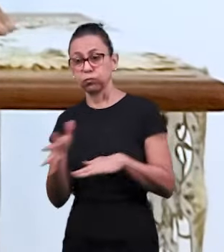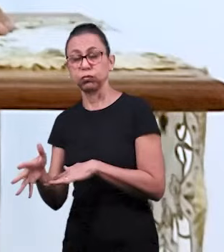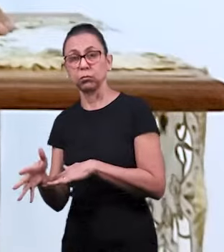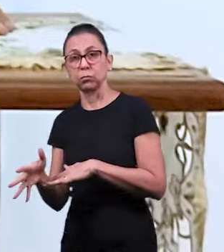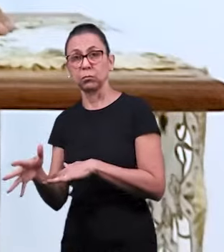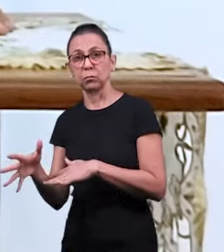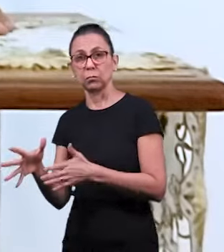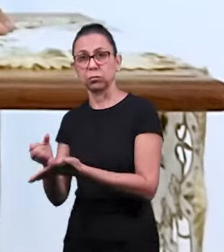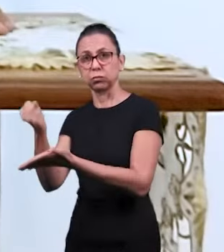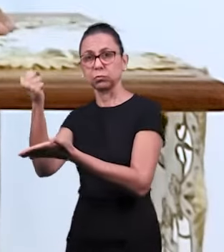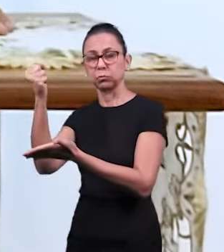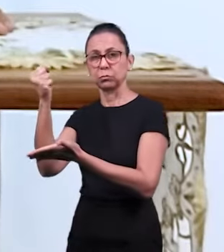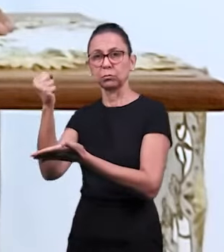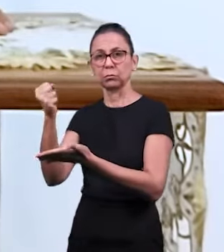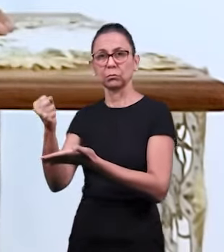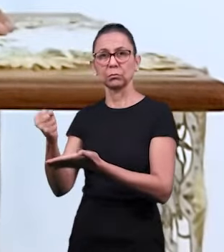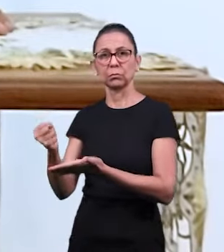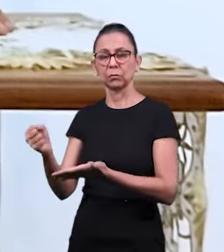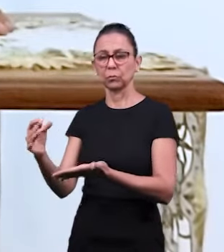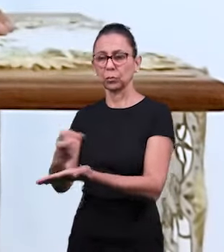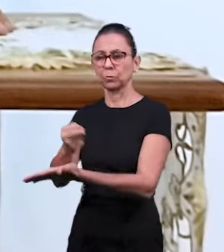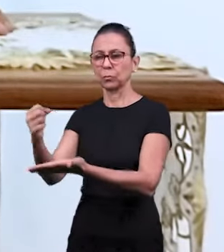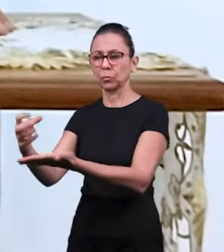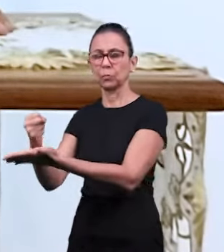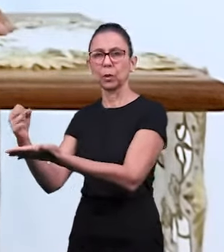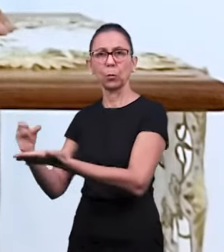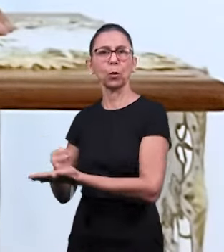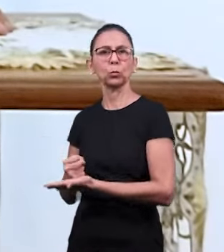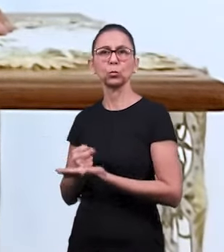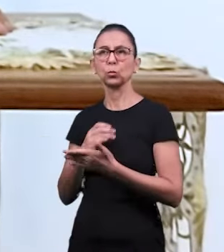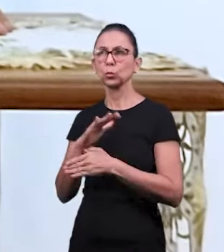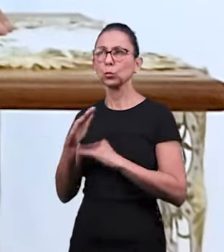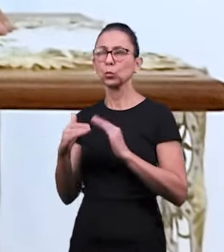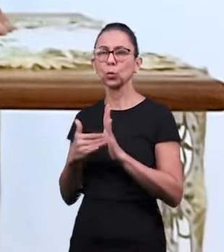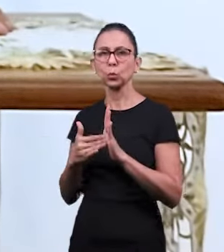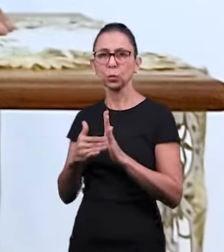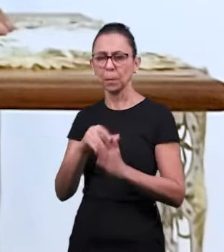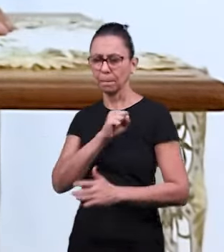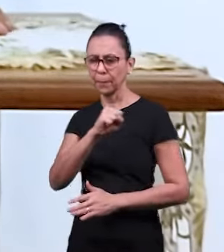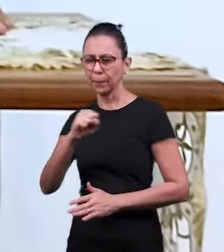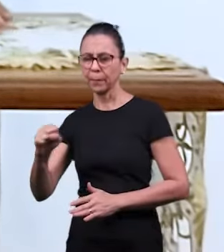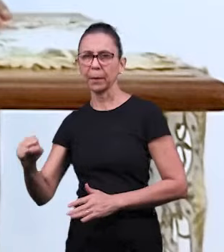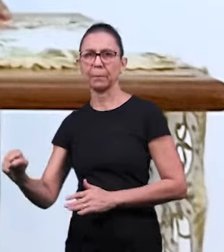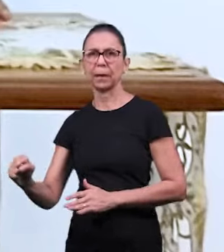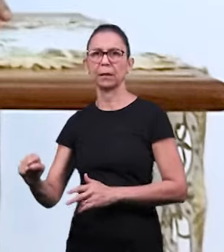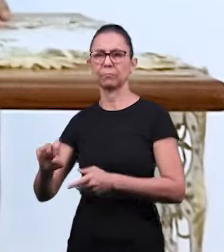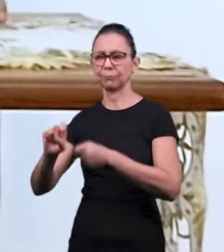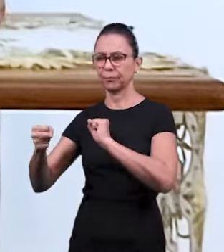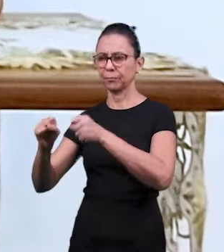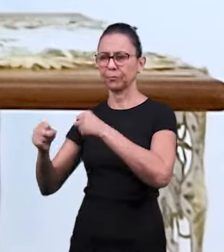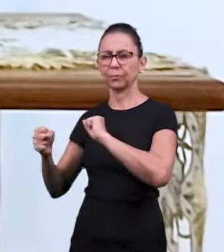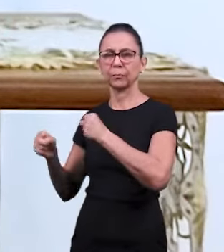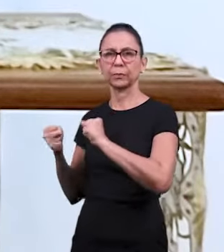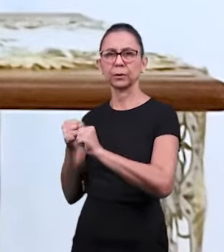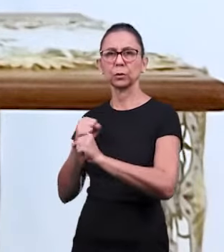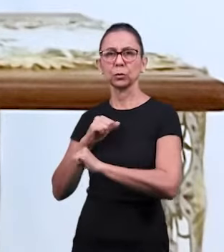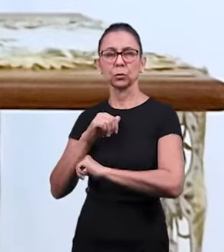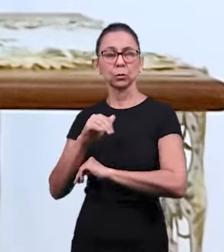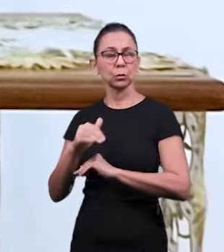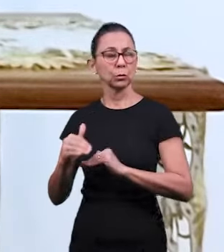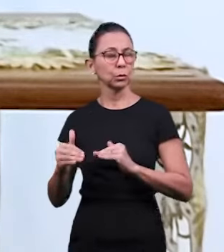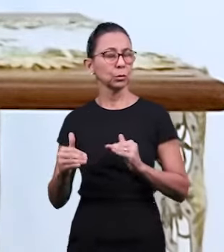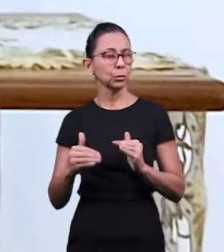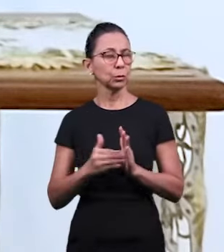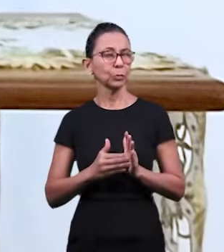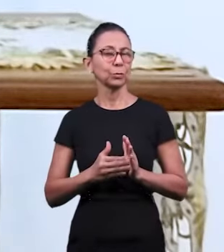борьба против семей, но есть церковь, которая бежит к ногам Господним, ищет лица Божьего,